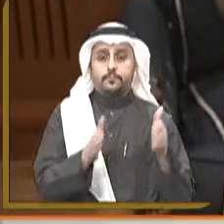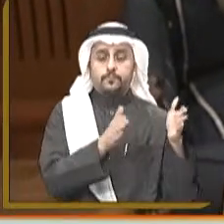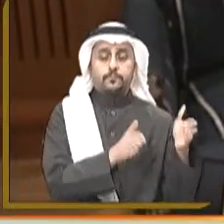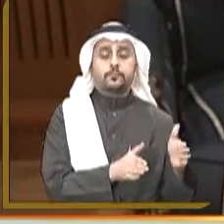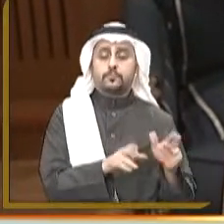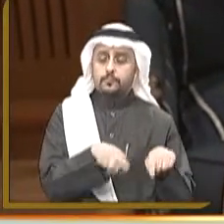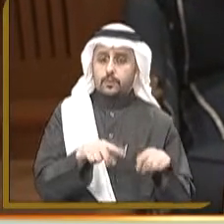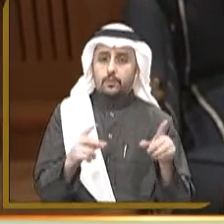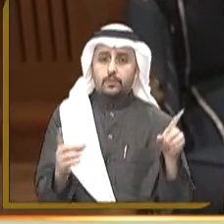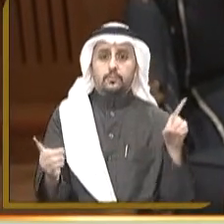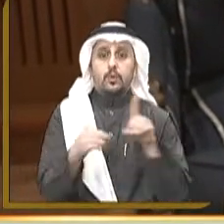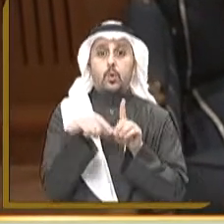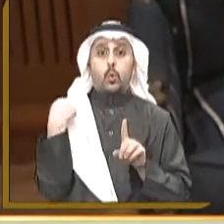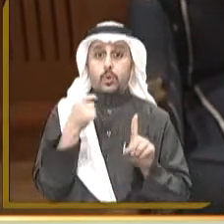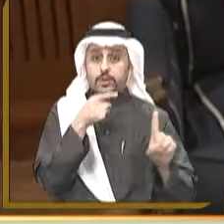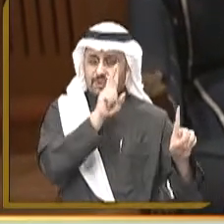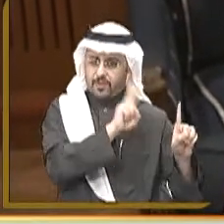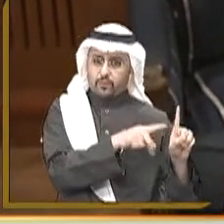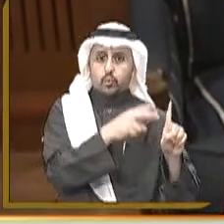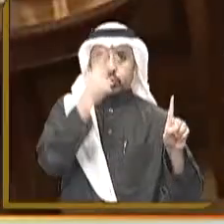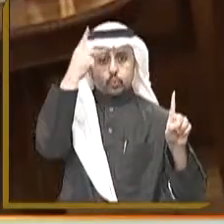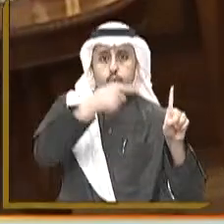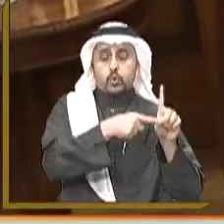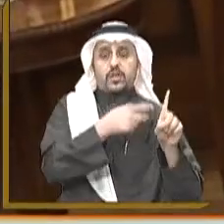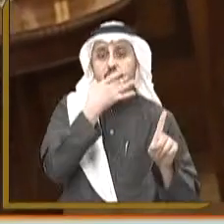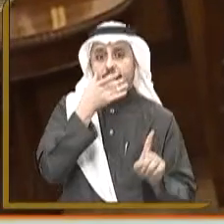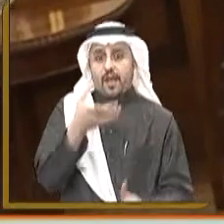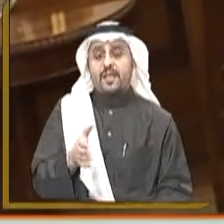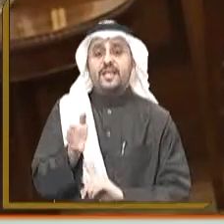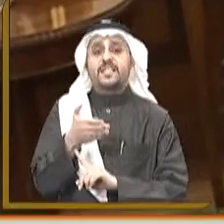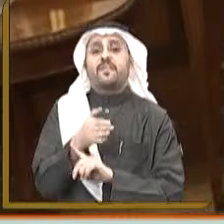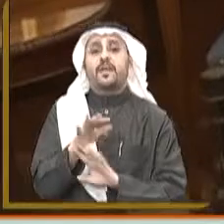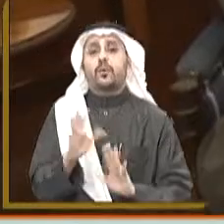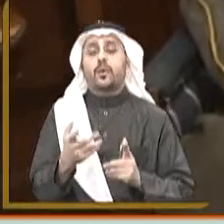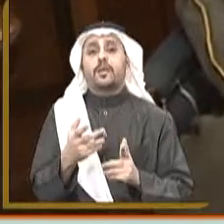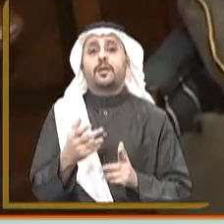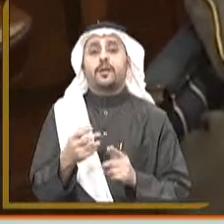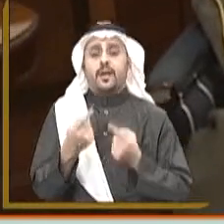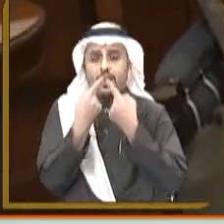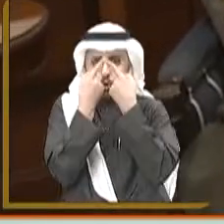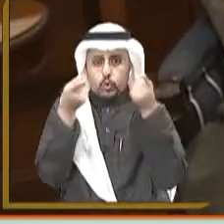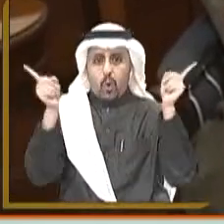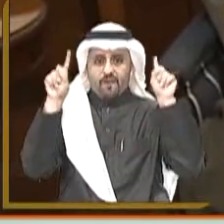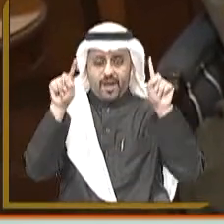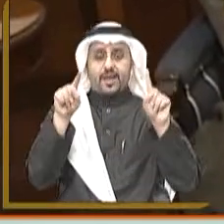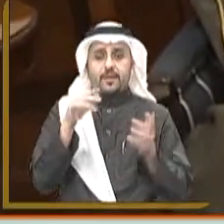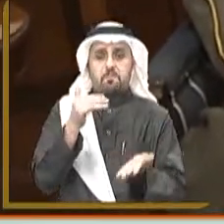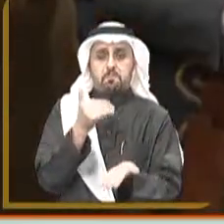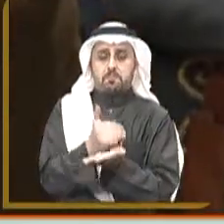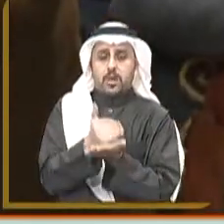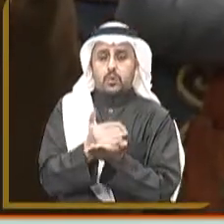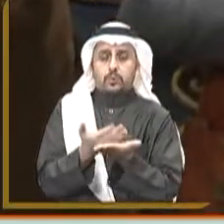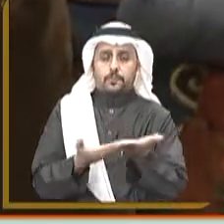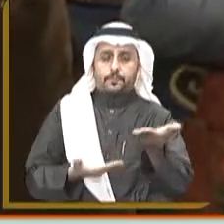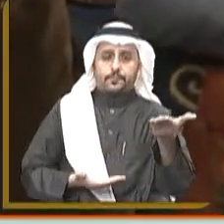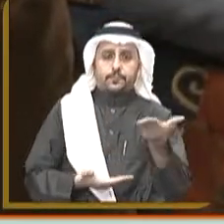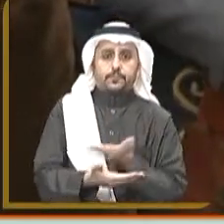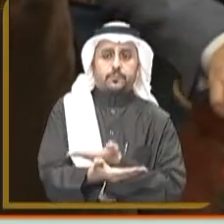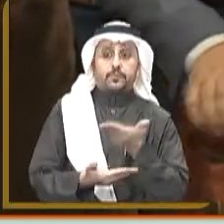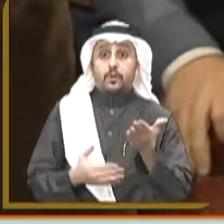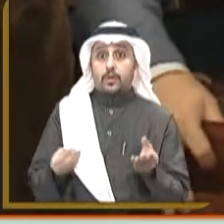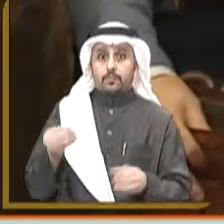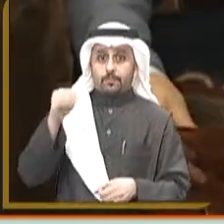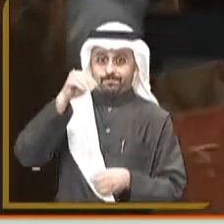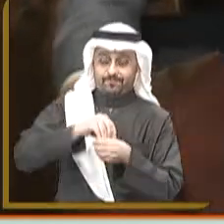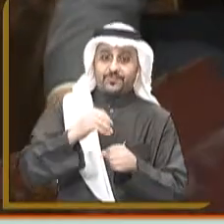كما التقى وزير الدولة للشؤون الخارجية في الرياض اليوم سفير جمهورية سلوفاكيا لدى المملكة رودولف ميشيلكا المعين